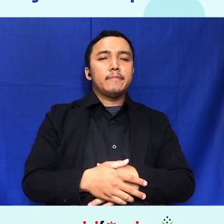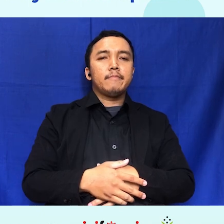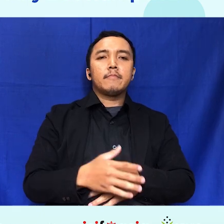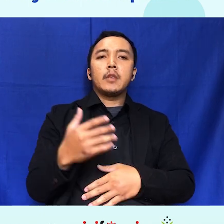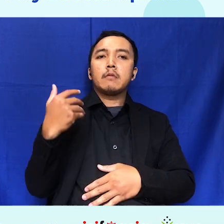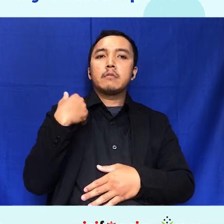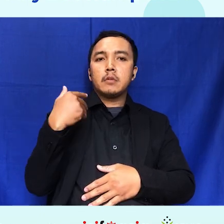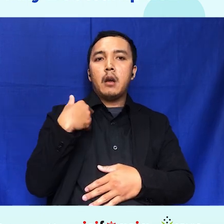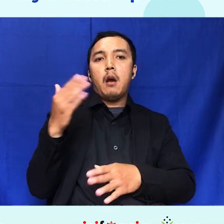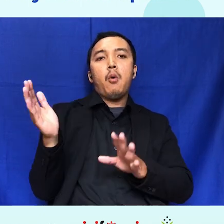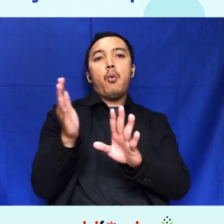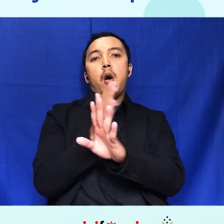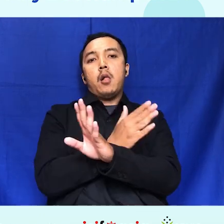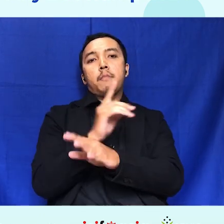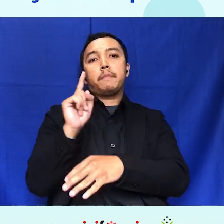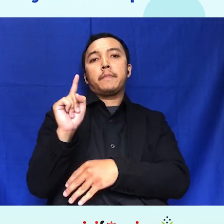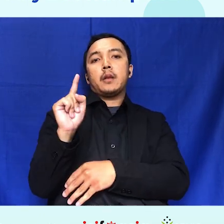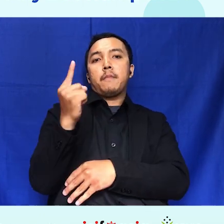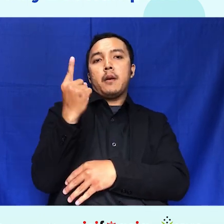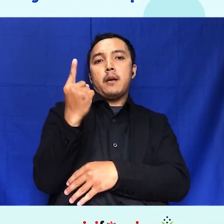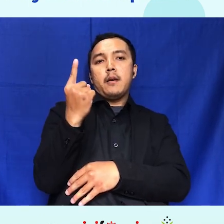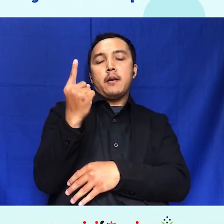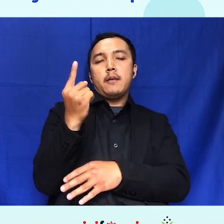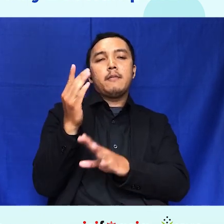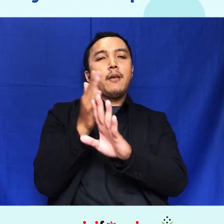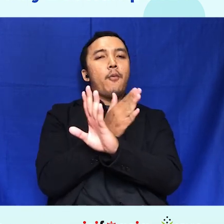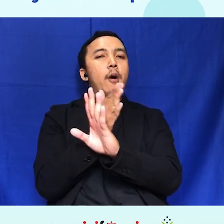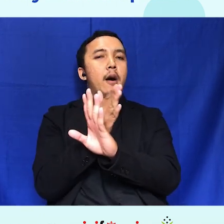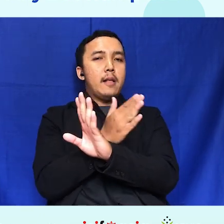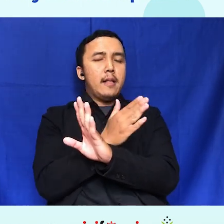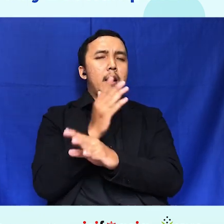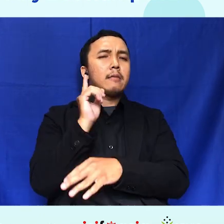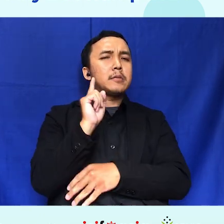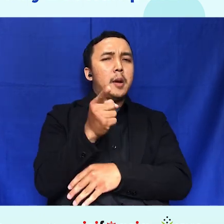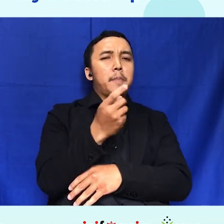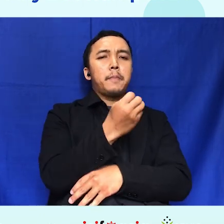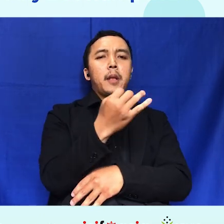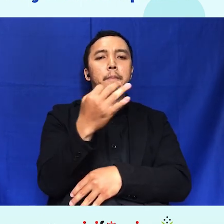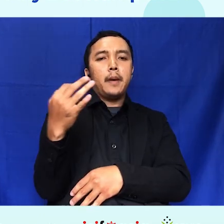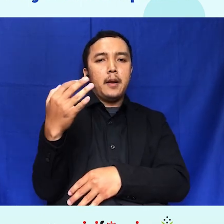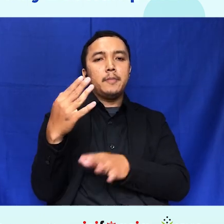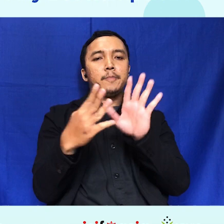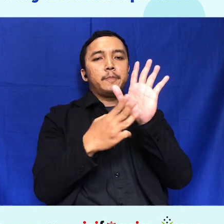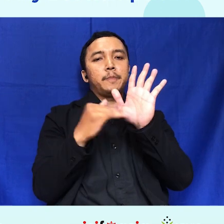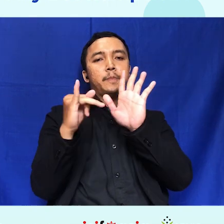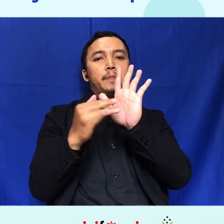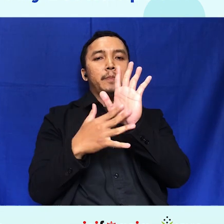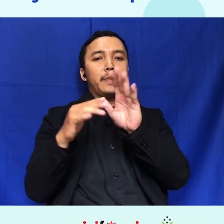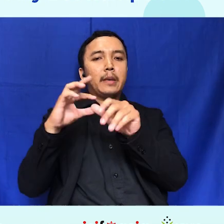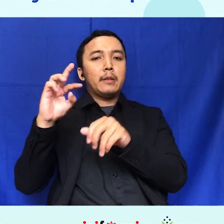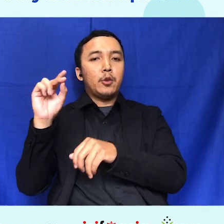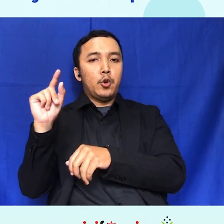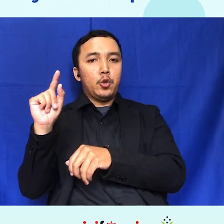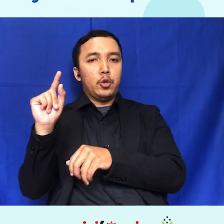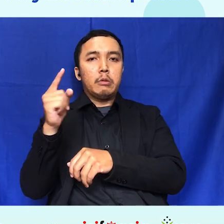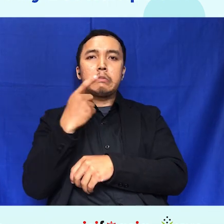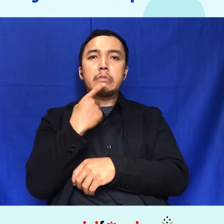Pada skenario pertama, di halaman beranda, terdapat beberapa masalah minor pada top